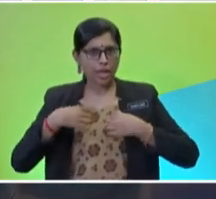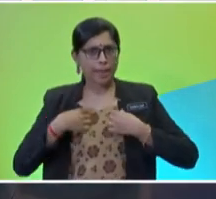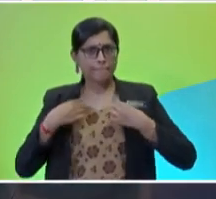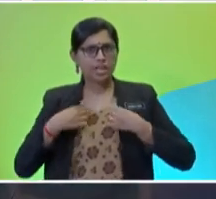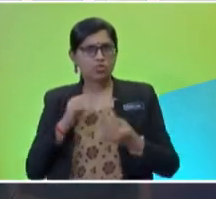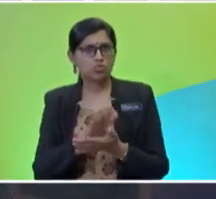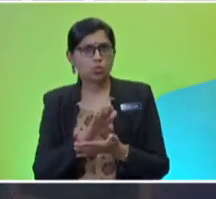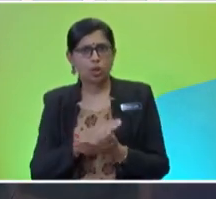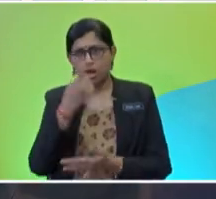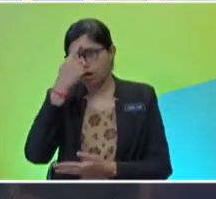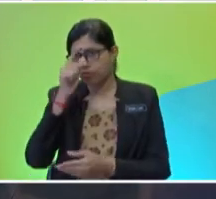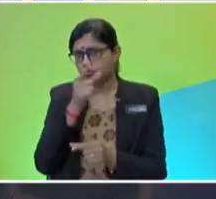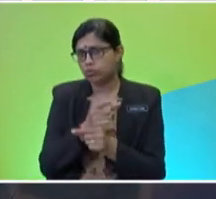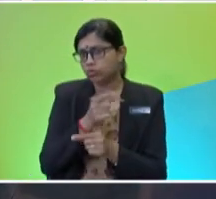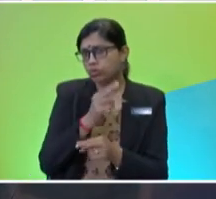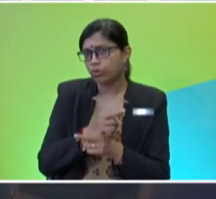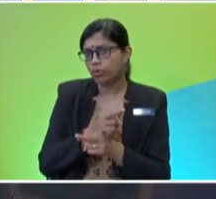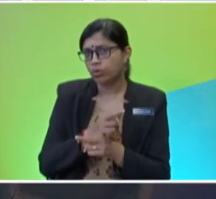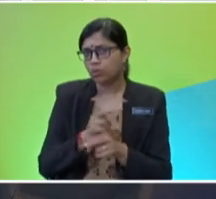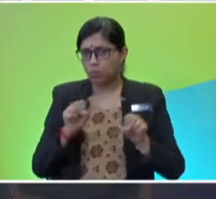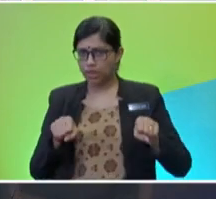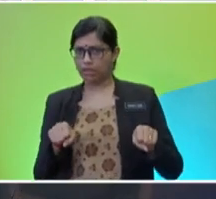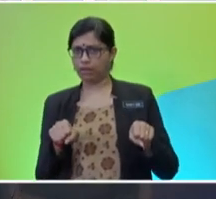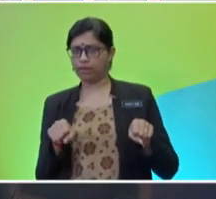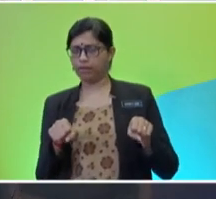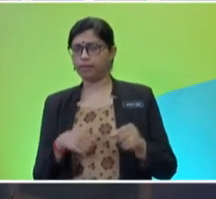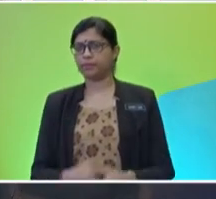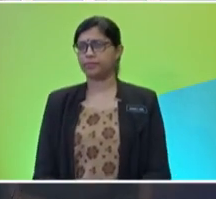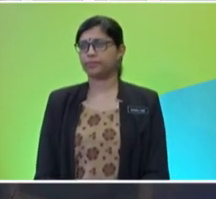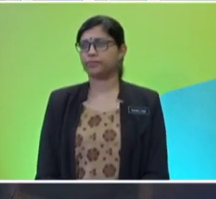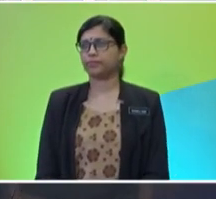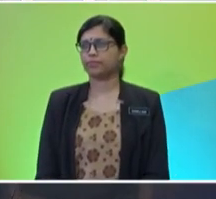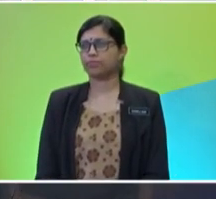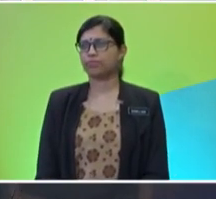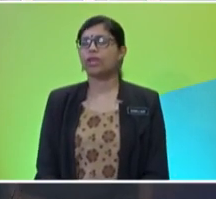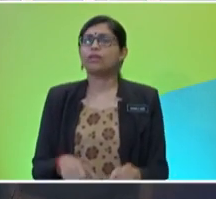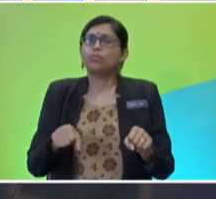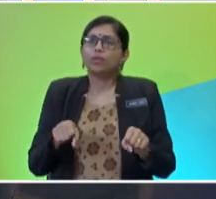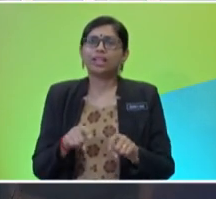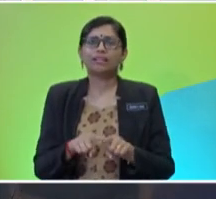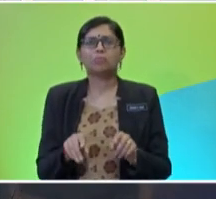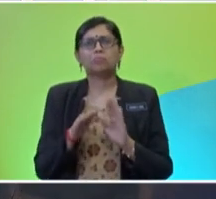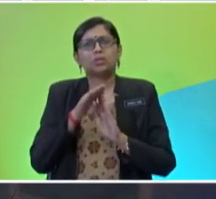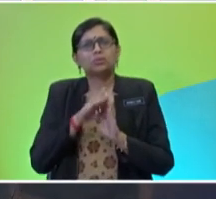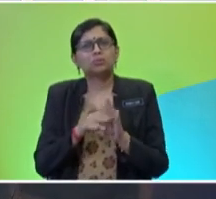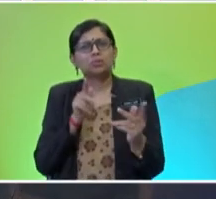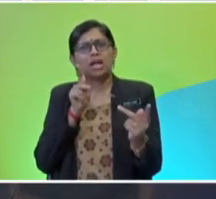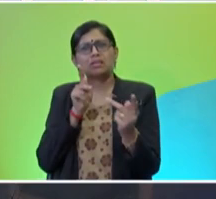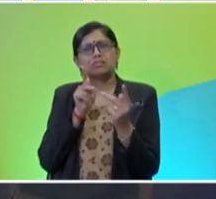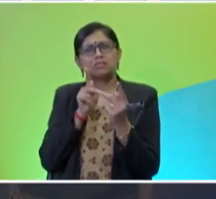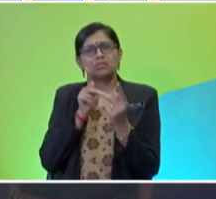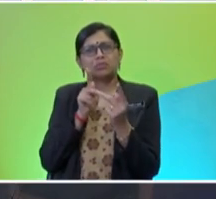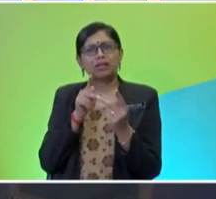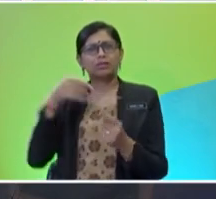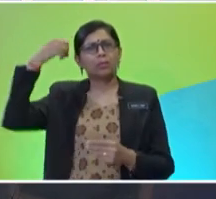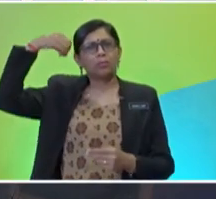seragam semasa aktiviti berkebun atau bergotong royong? Alamak cikgu, orang kata apa, kurang sesuai lah cikgu. Nanti peluh-peluh dah kotor macam